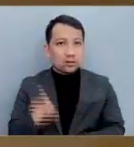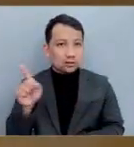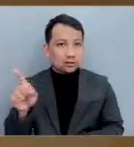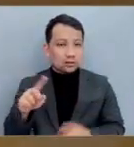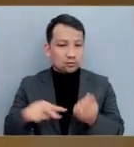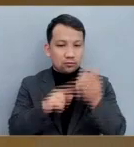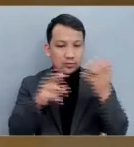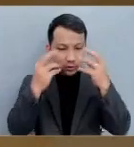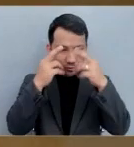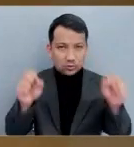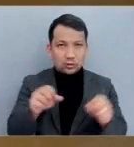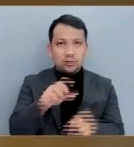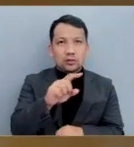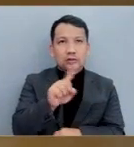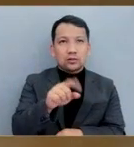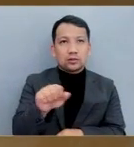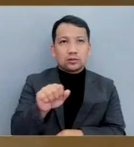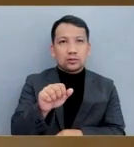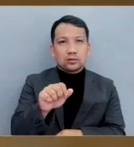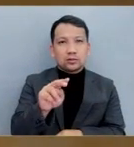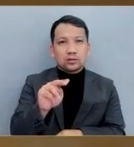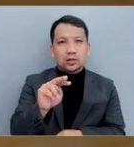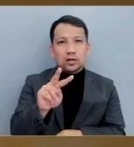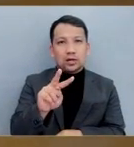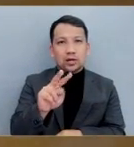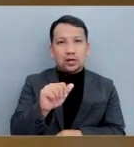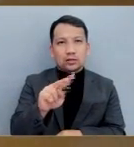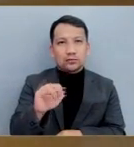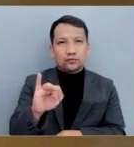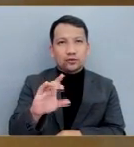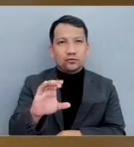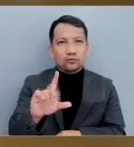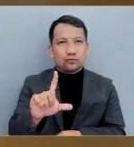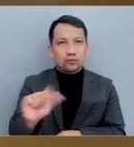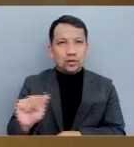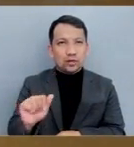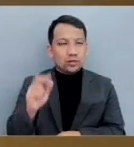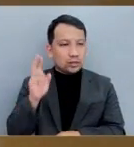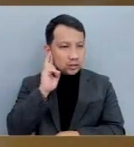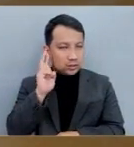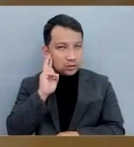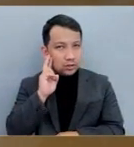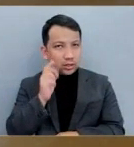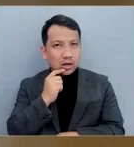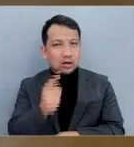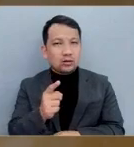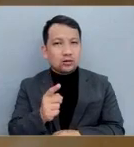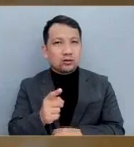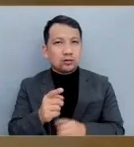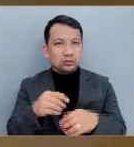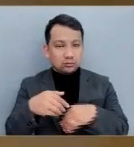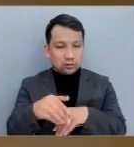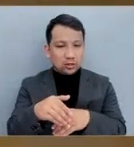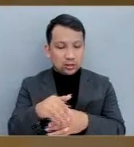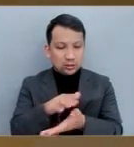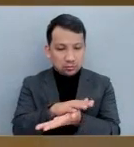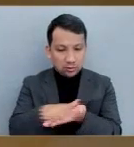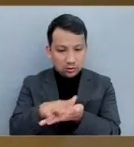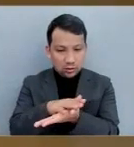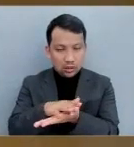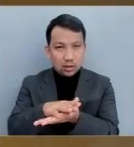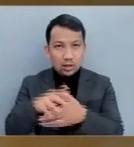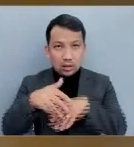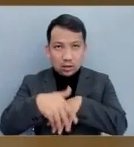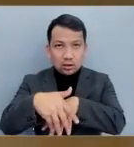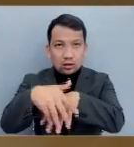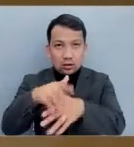Mayor Zaldi Advincula ang radio reporter na si Mara Romero. Nagko-cover ng kick-off ng Brigada Eskwela sa tapat ng munisipyo si Romero